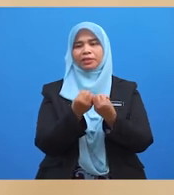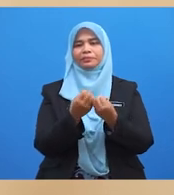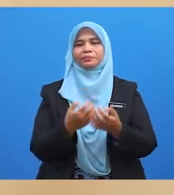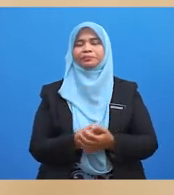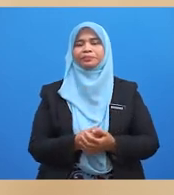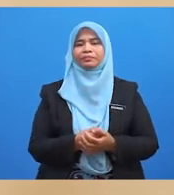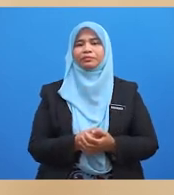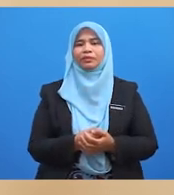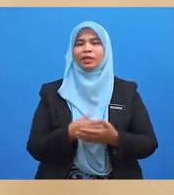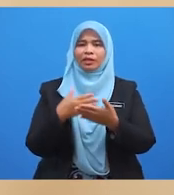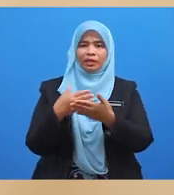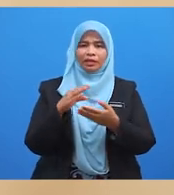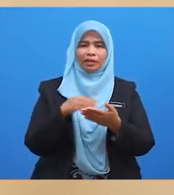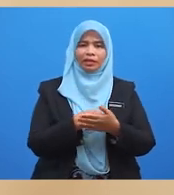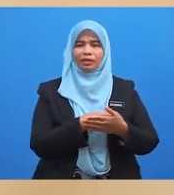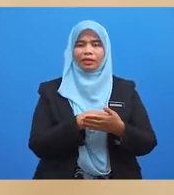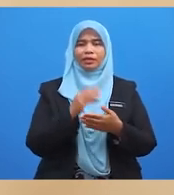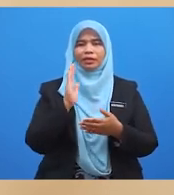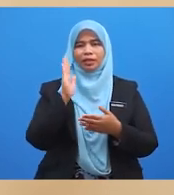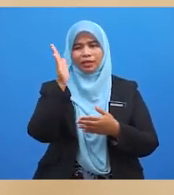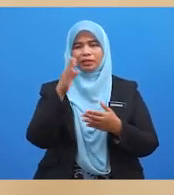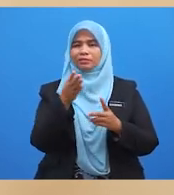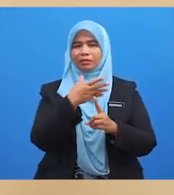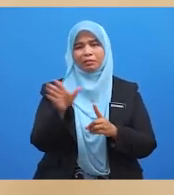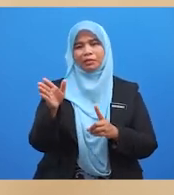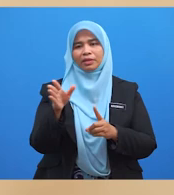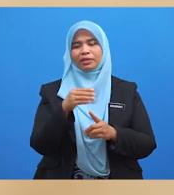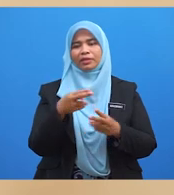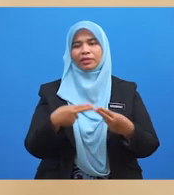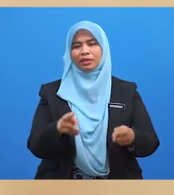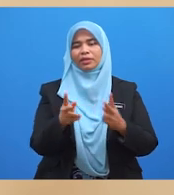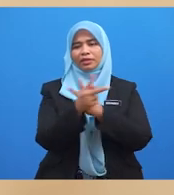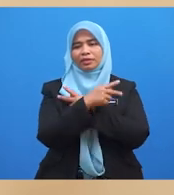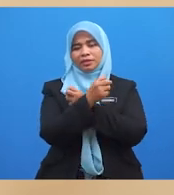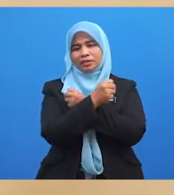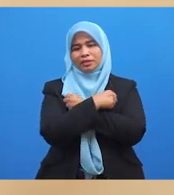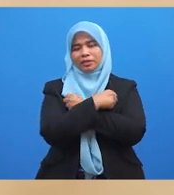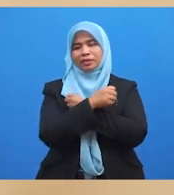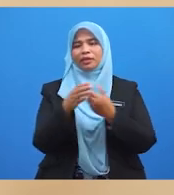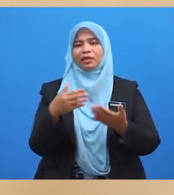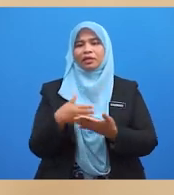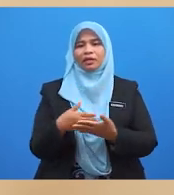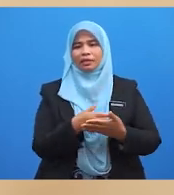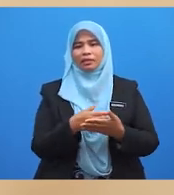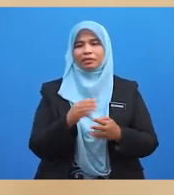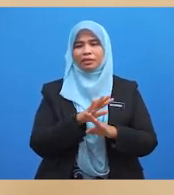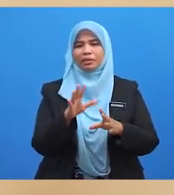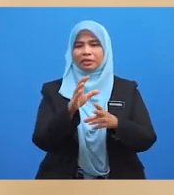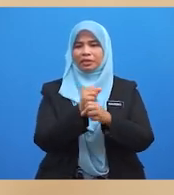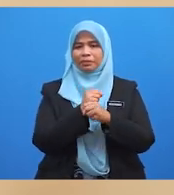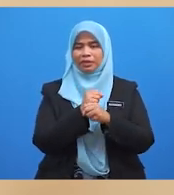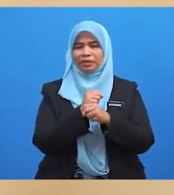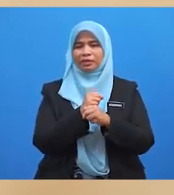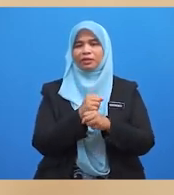Keenam, anak-anak akan terabai. Anak-anak akan hilang kasih sayang. anak-anak ini tidak mendapat hak